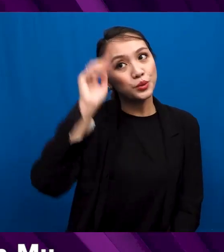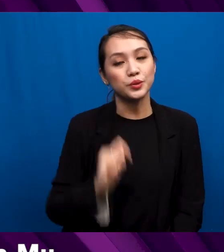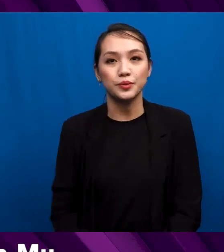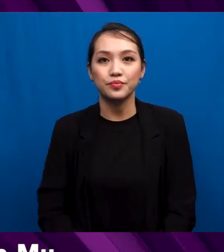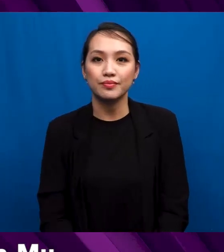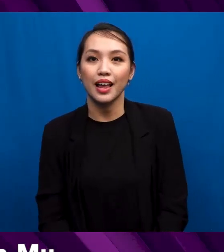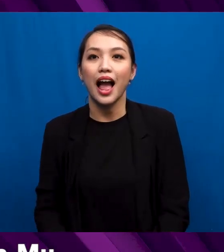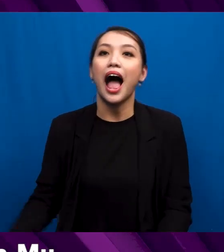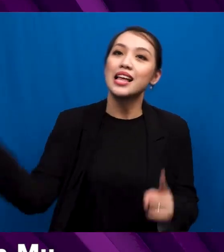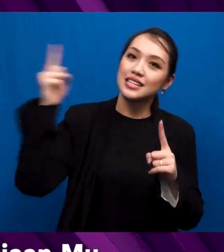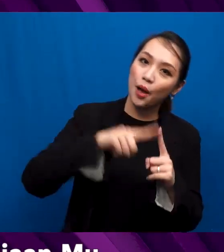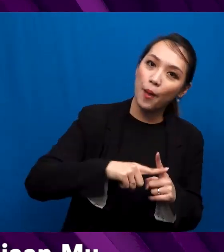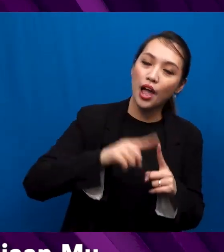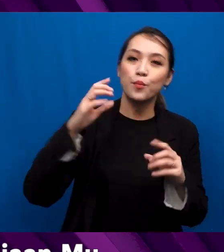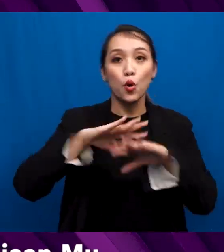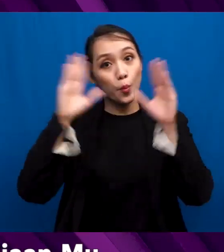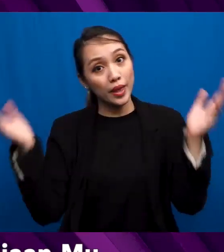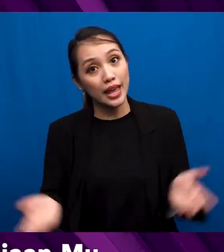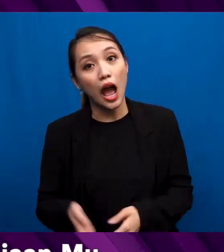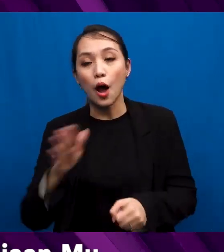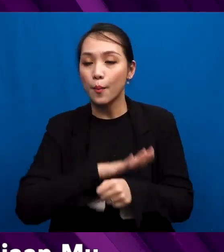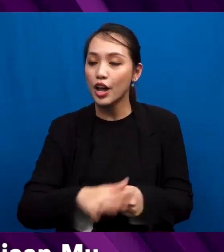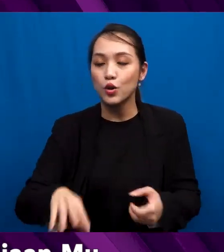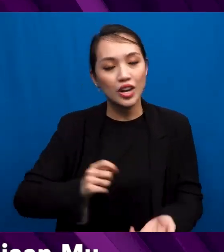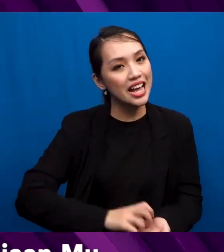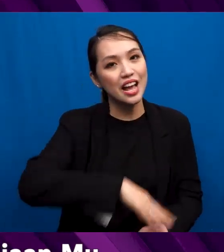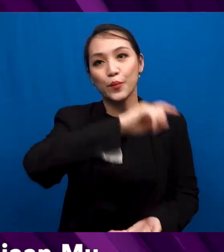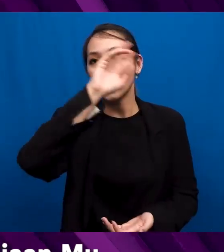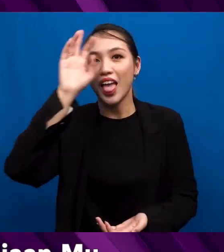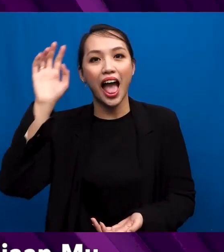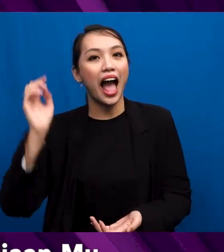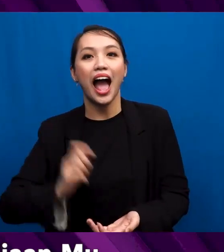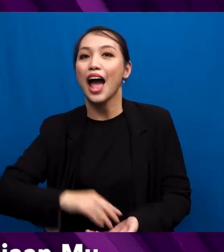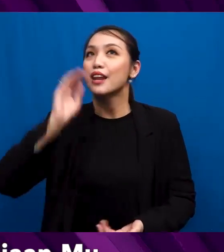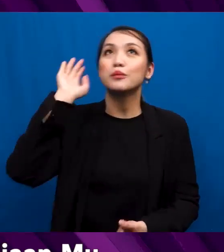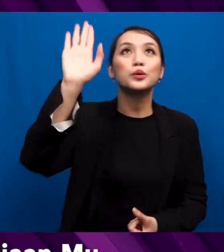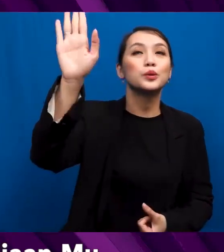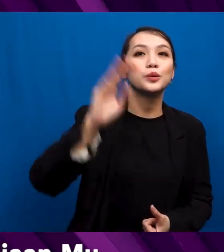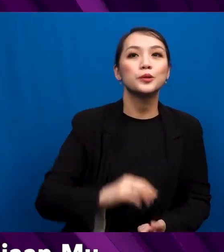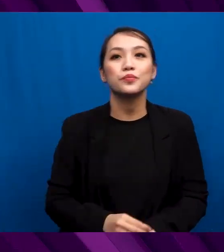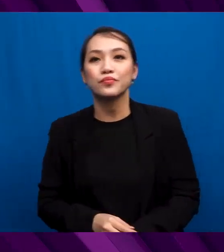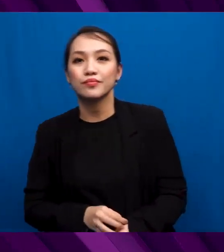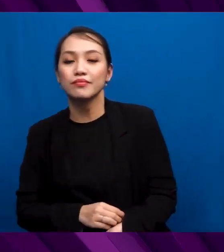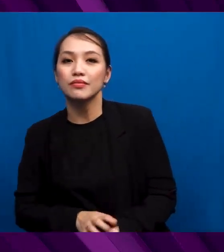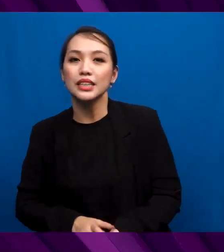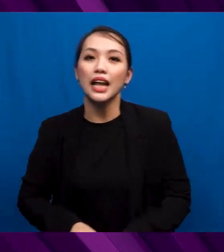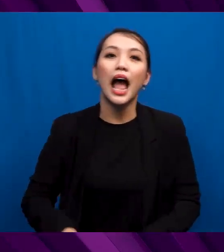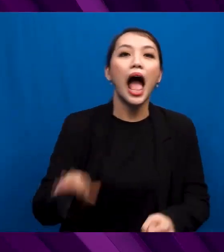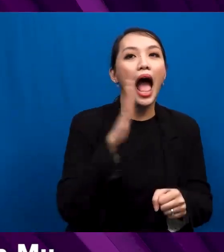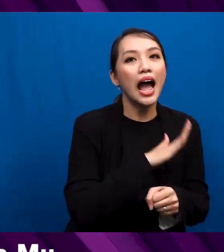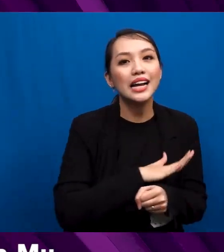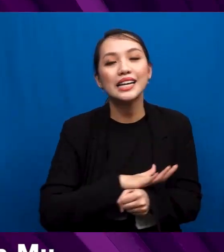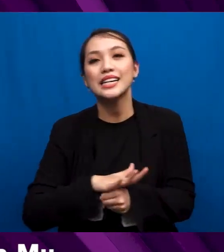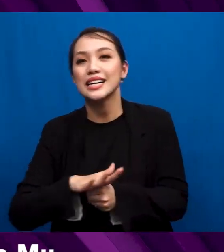rencana-Mu sampai bumi penuh kemuliaan-Mu. Genapi seluruh